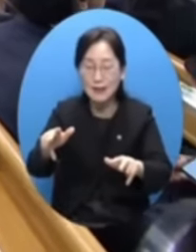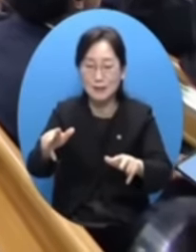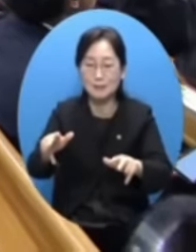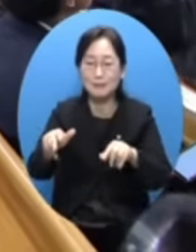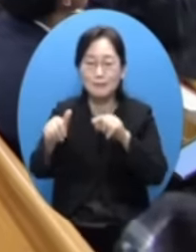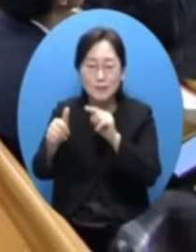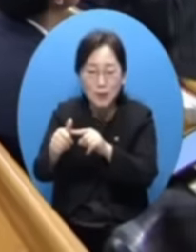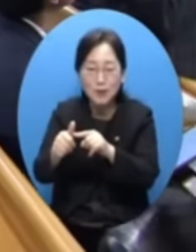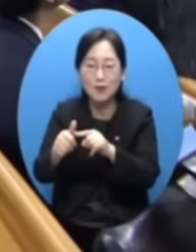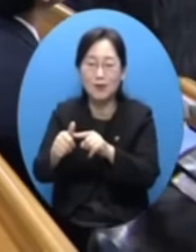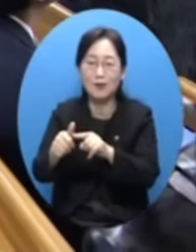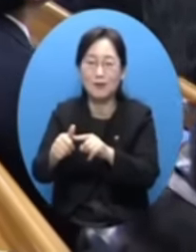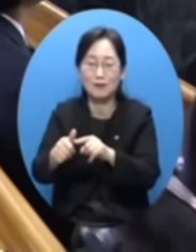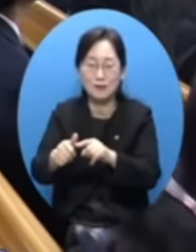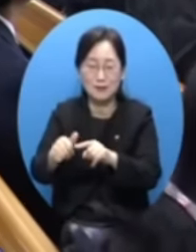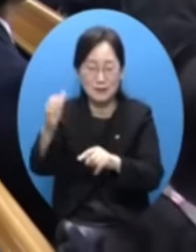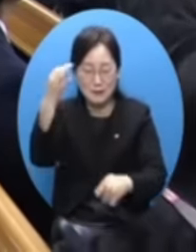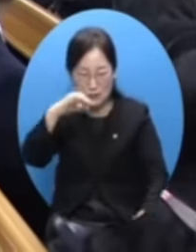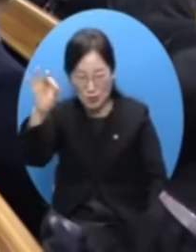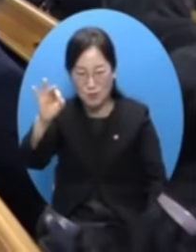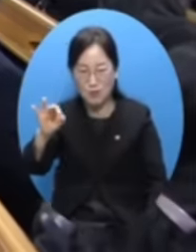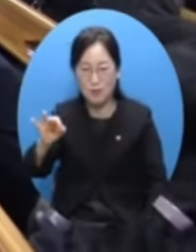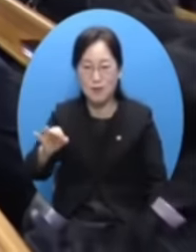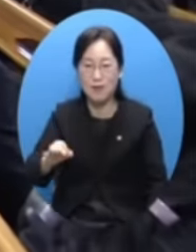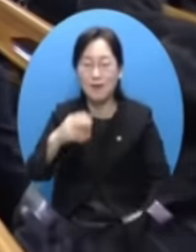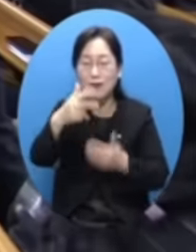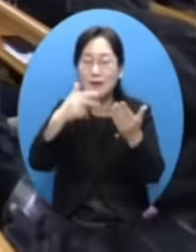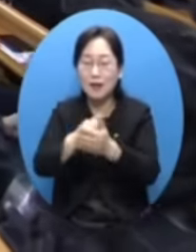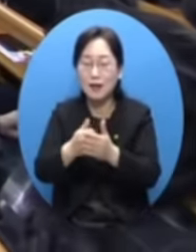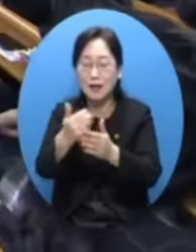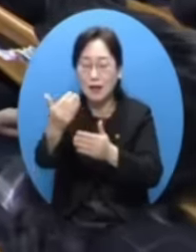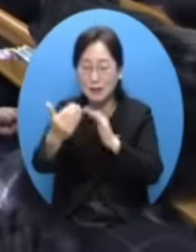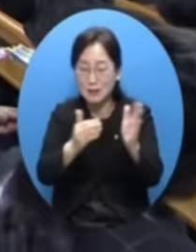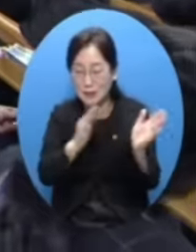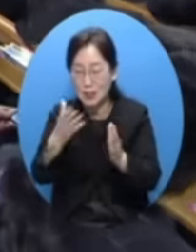나에게 인정받게 되었다. 야훼 이레의 복을 받을지어다.